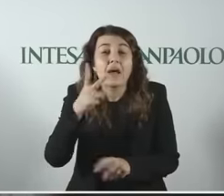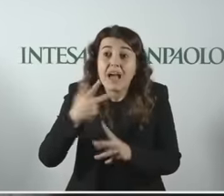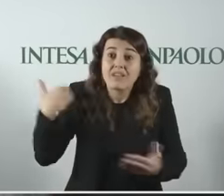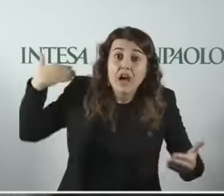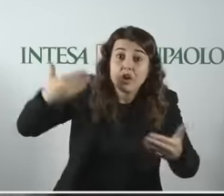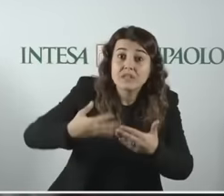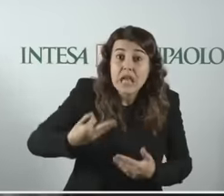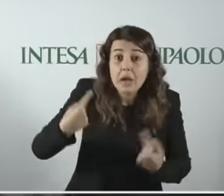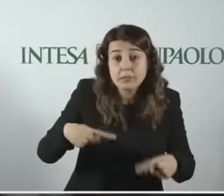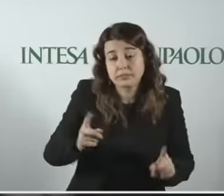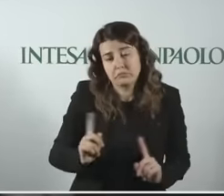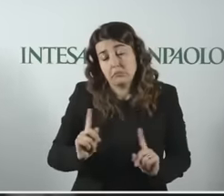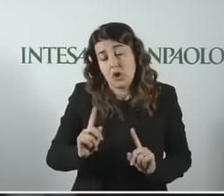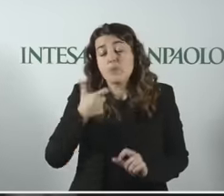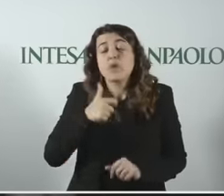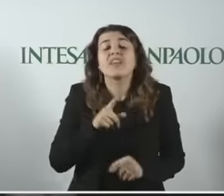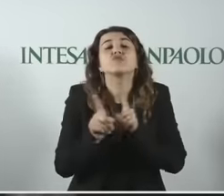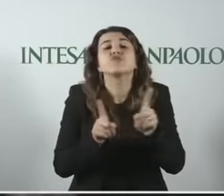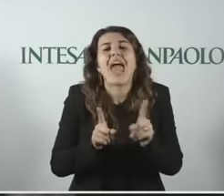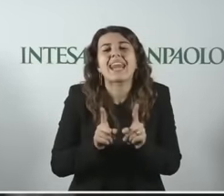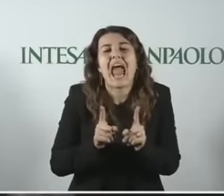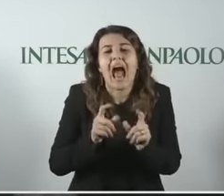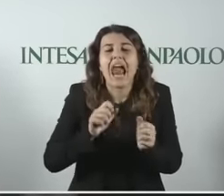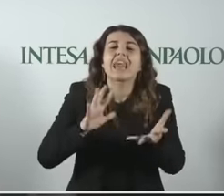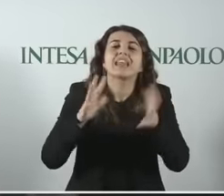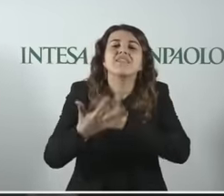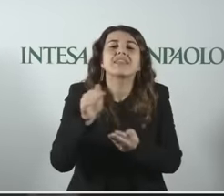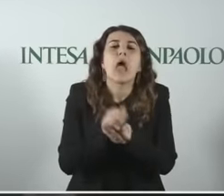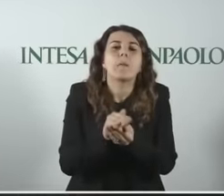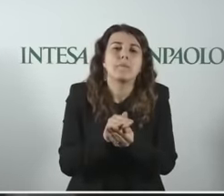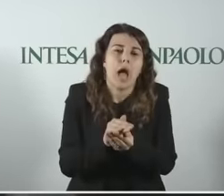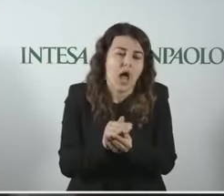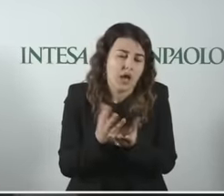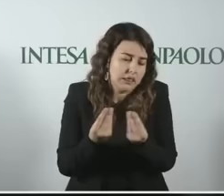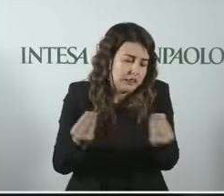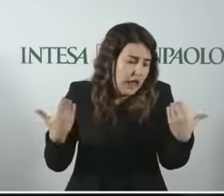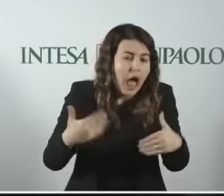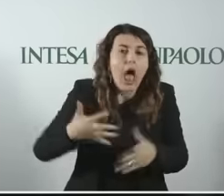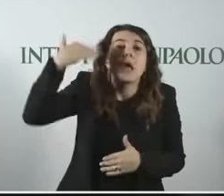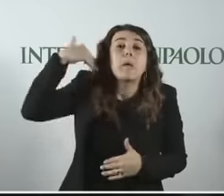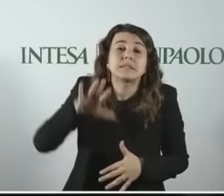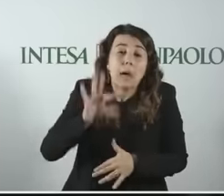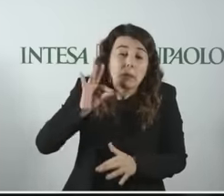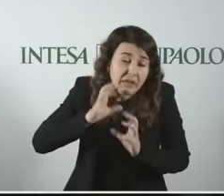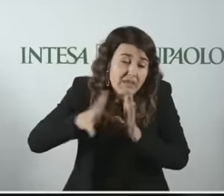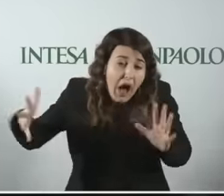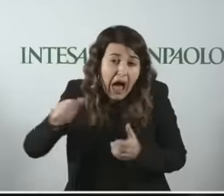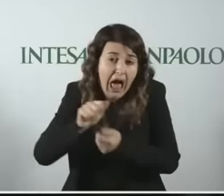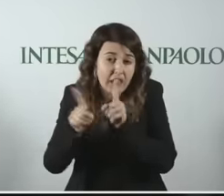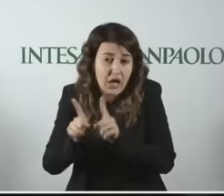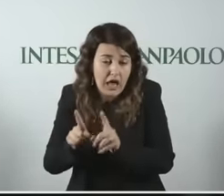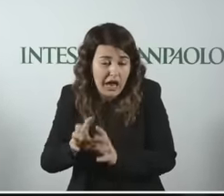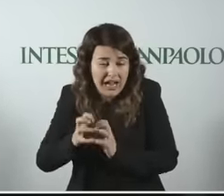i cereali che si possono panificare sono tanti e in passato se ne preferivano altri anzi in